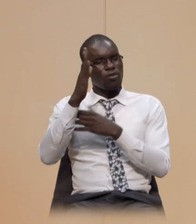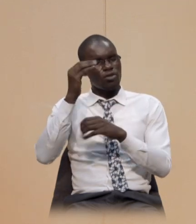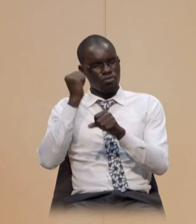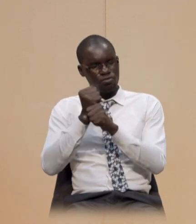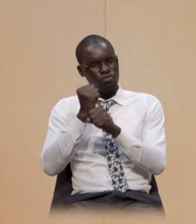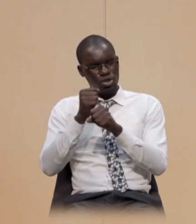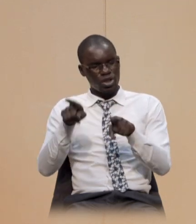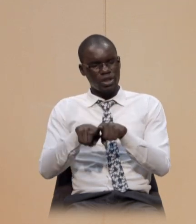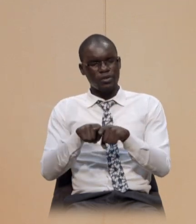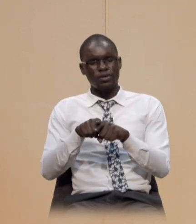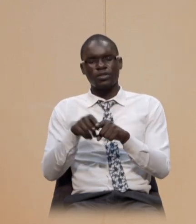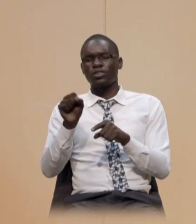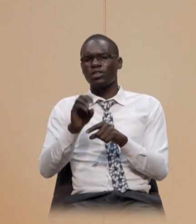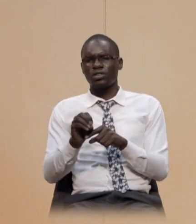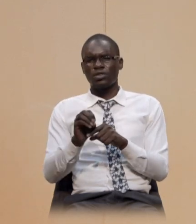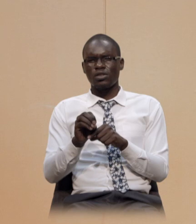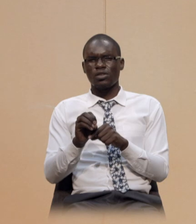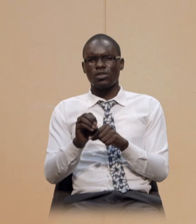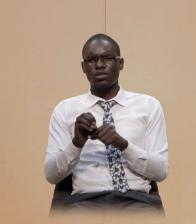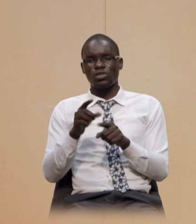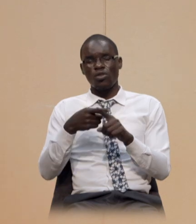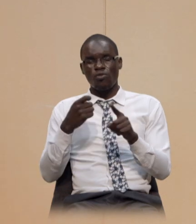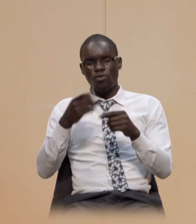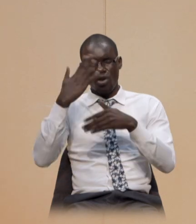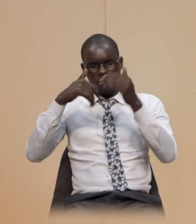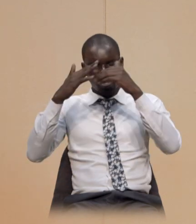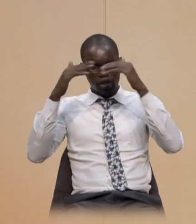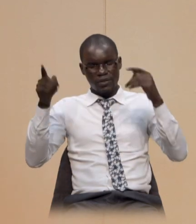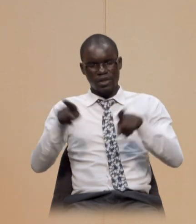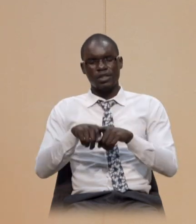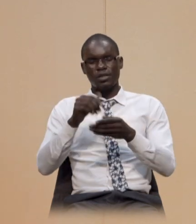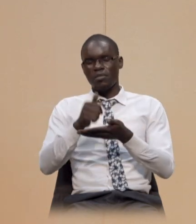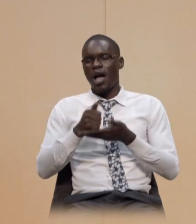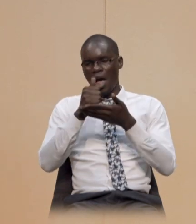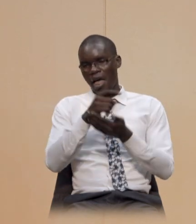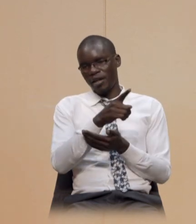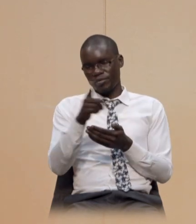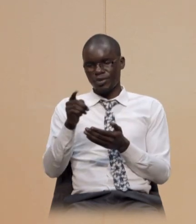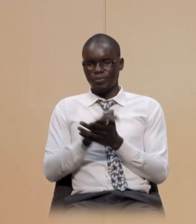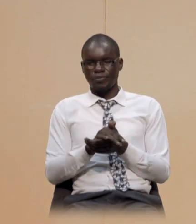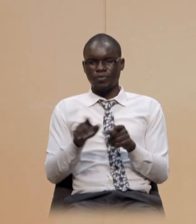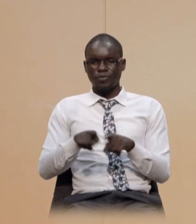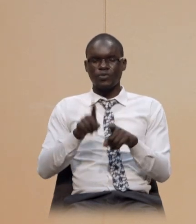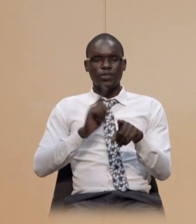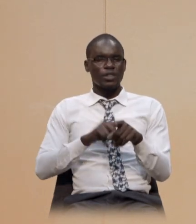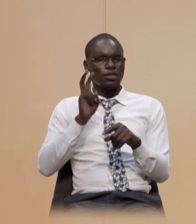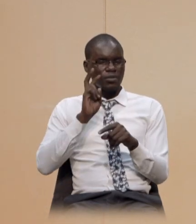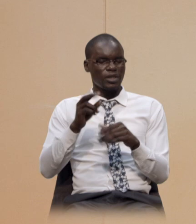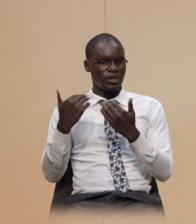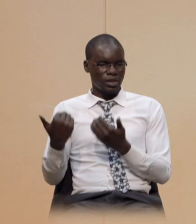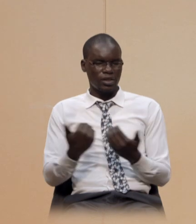hilo. Kwa hivyo inatoka juu na inakusaidia. Kwa hivyo unapotazama